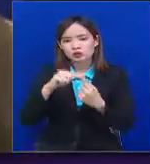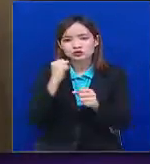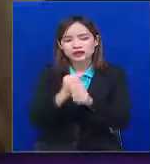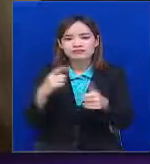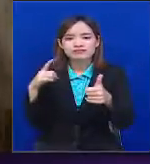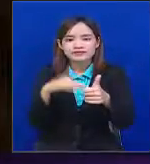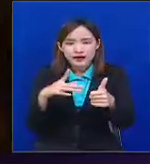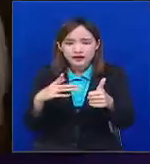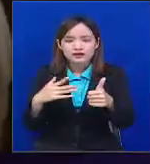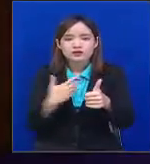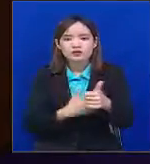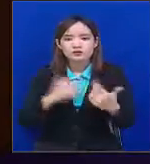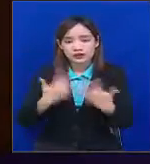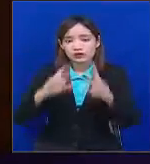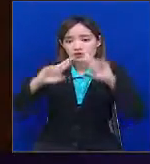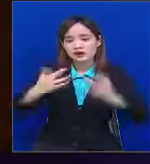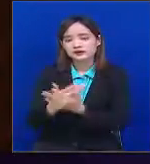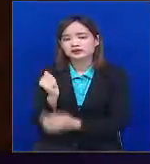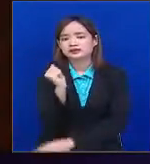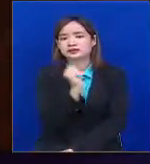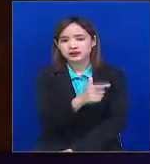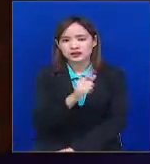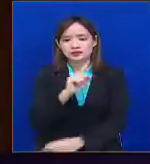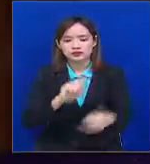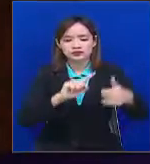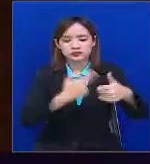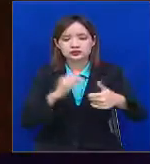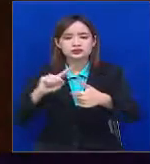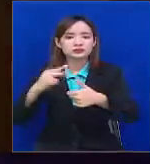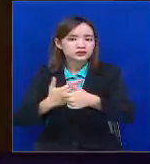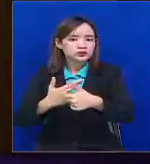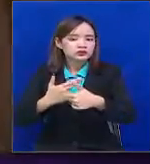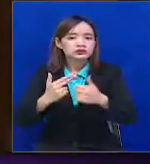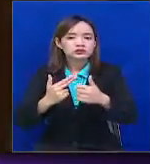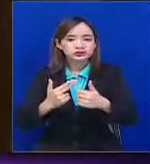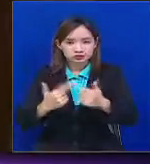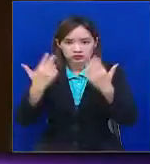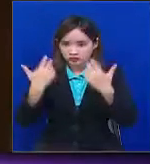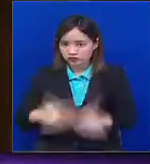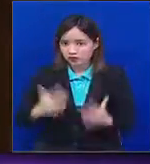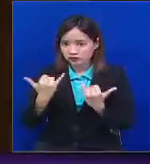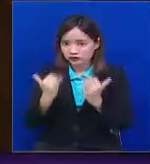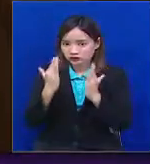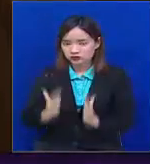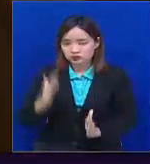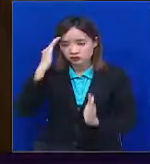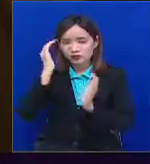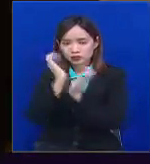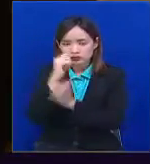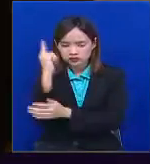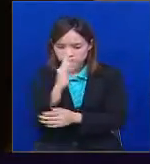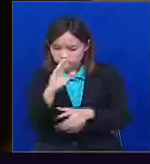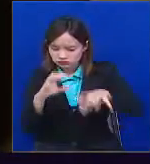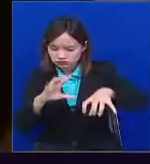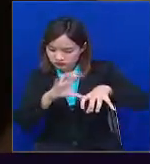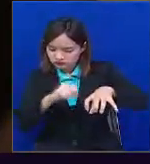ขณะที่ทางร้านจ่ายเงินเยียวยาให้กับนักท่องเที่ยวคนละ 10,000บาทจากนี้ตำรวจท่องเที่ยวจะเข้าสุ่มตรวจสถานบรรเทิงในพื้นที่อื่นๆอย่างเข้ม